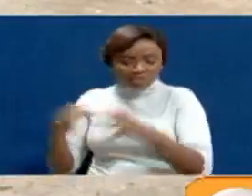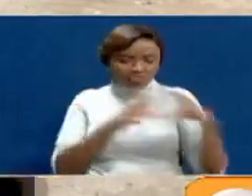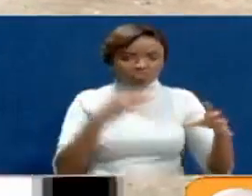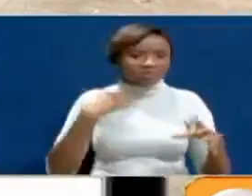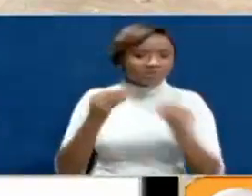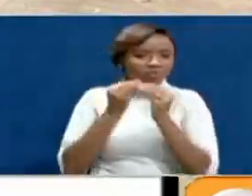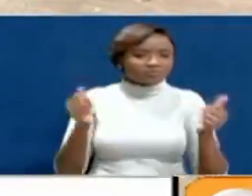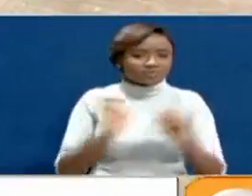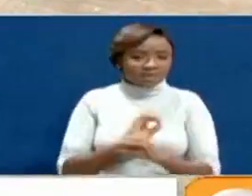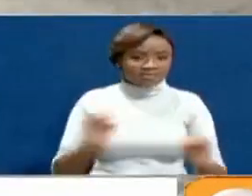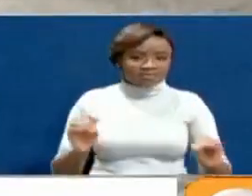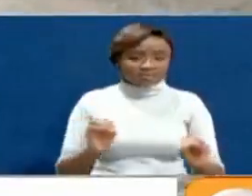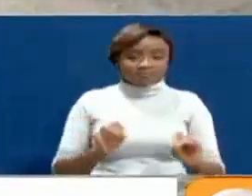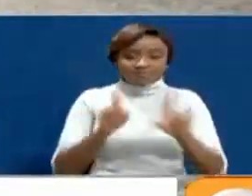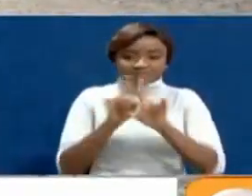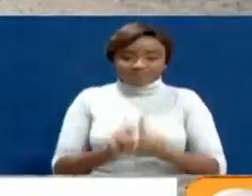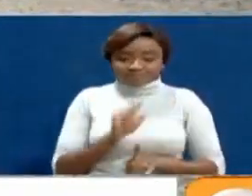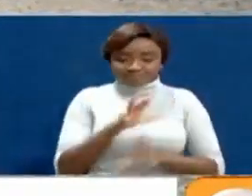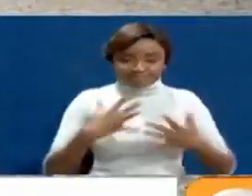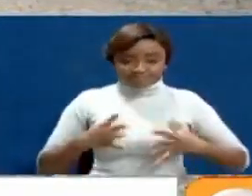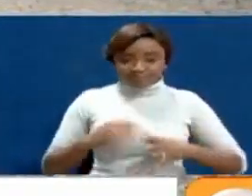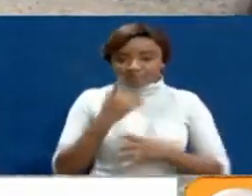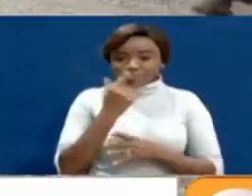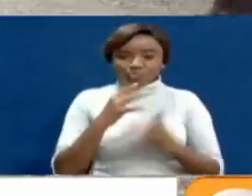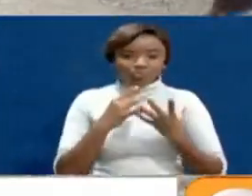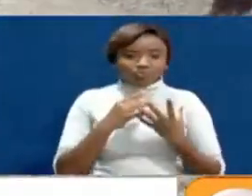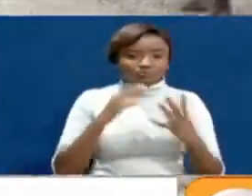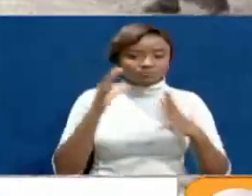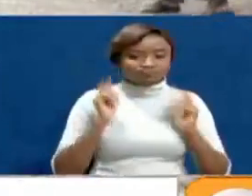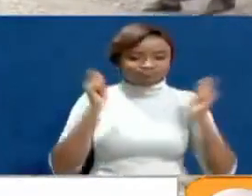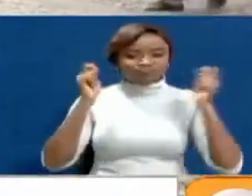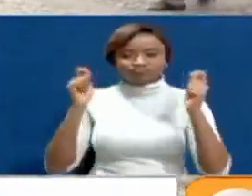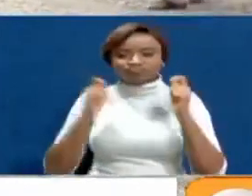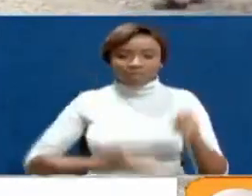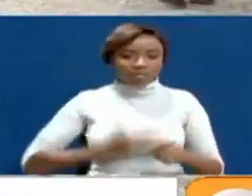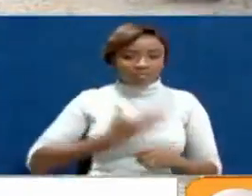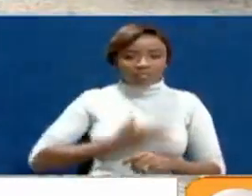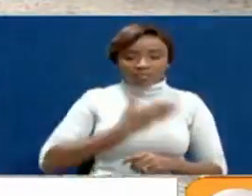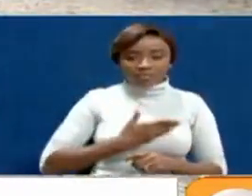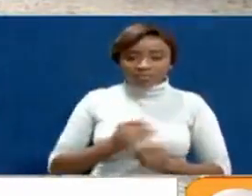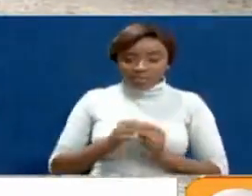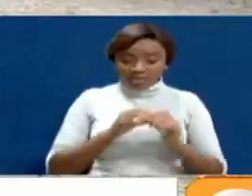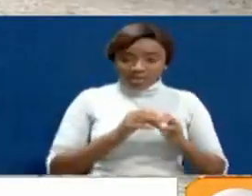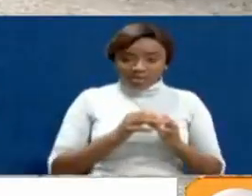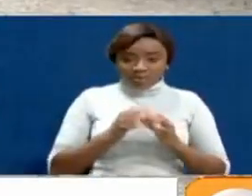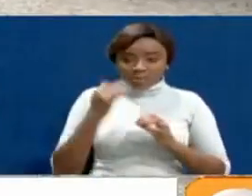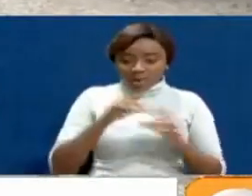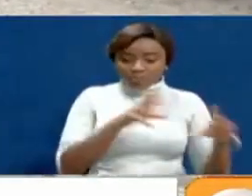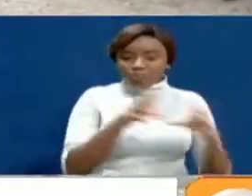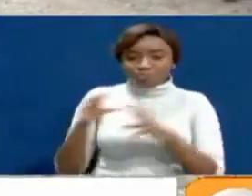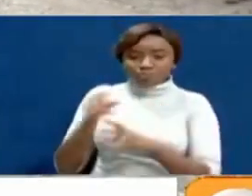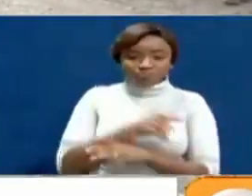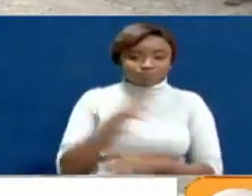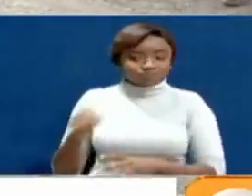wakazi waliokuwa na hamaki kutokana na vifo vya hapo jana, mzozo huu kati ya makundi ya Confirm kutoka eneo la Kivumbini na